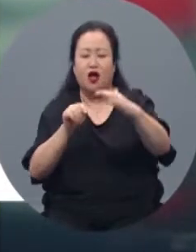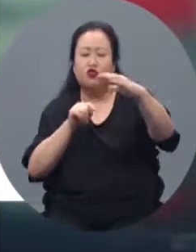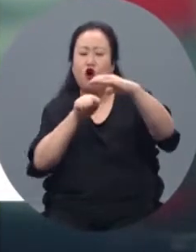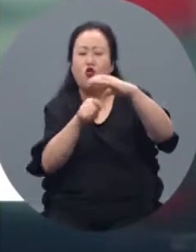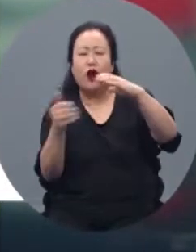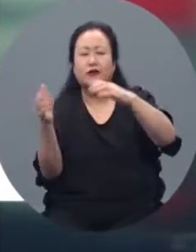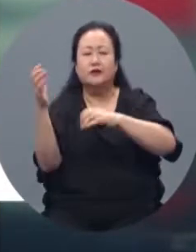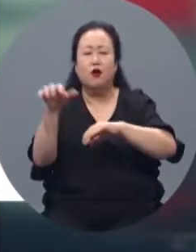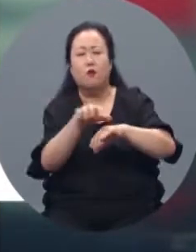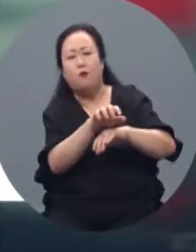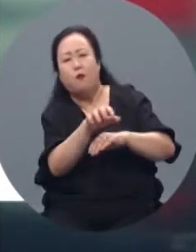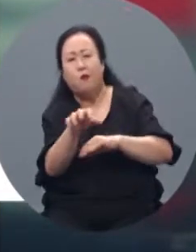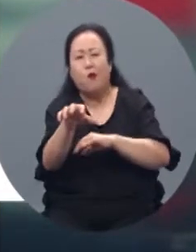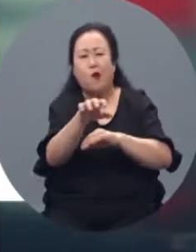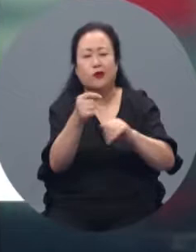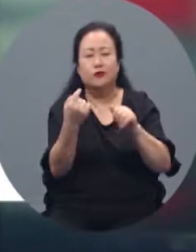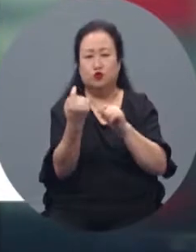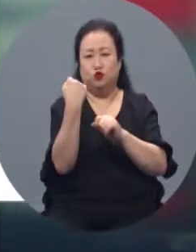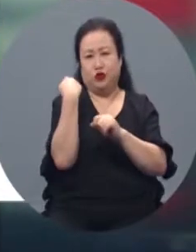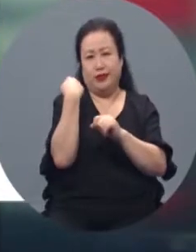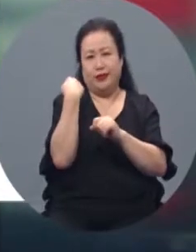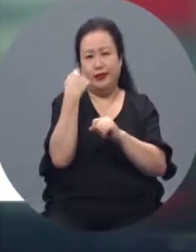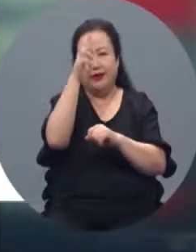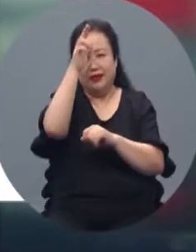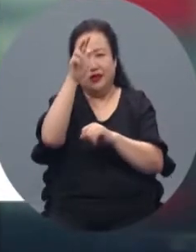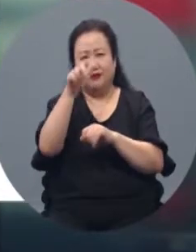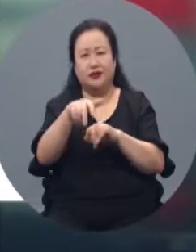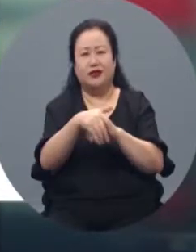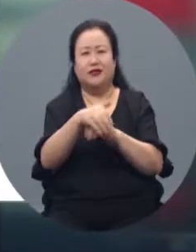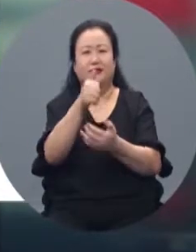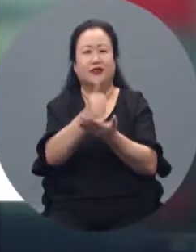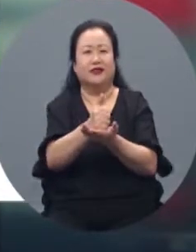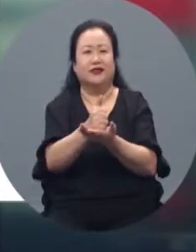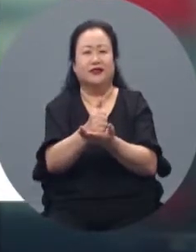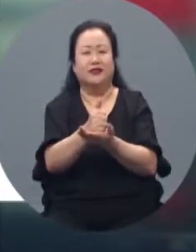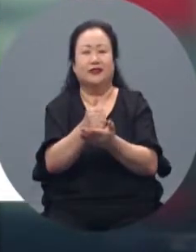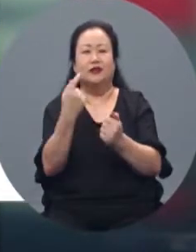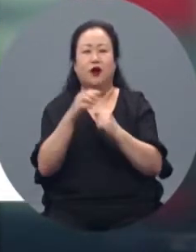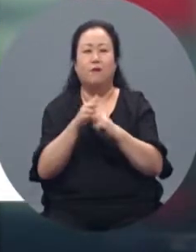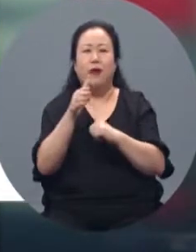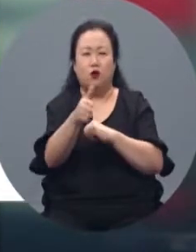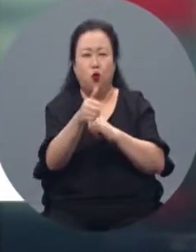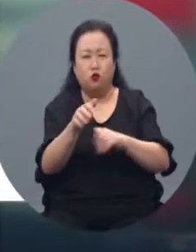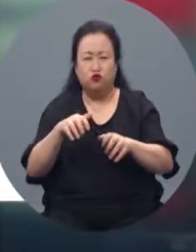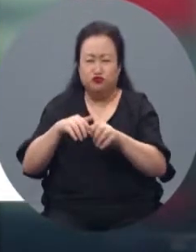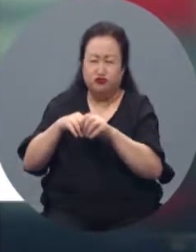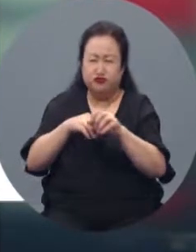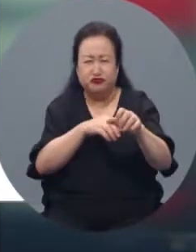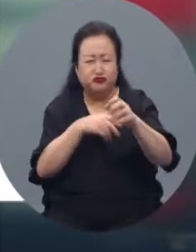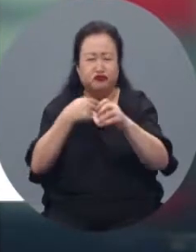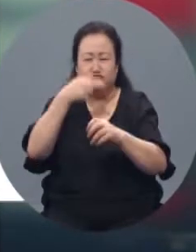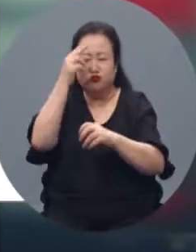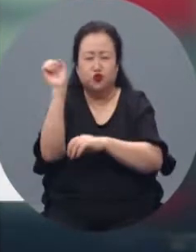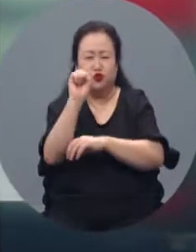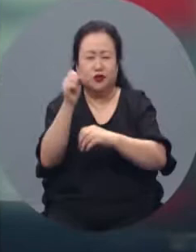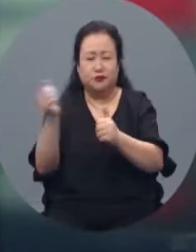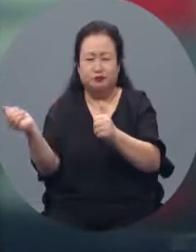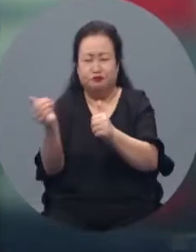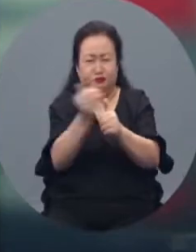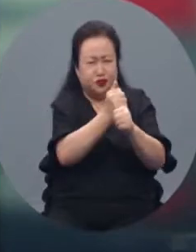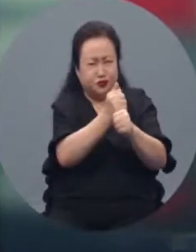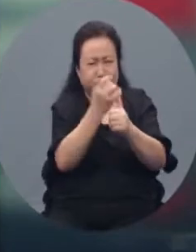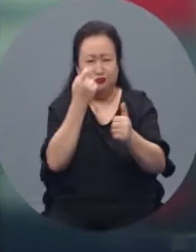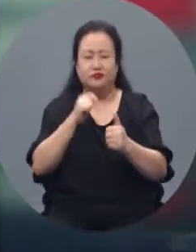안에서 비틀거리던 차량 바로 뒤에는 경찰서장이 타고 있었는데요 곧바로 추격에 나서서 음주 운전자를 검거했습니다